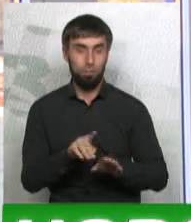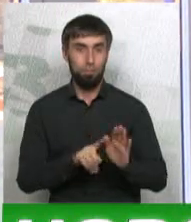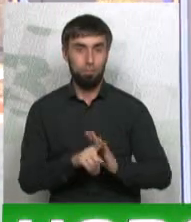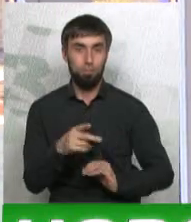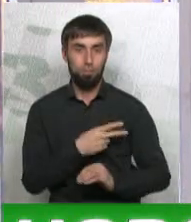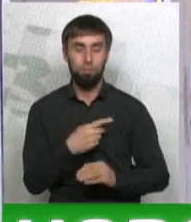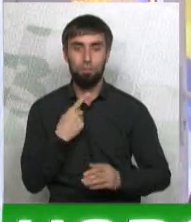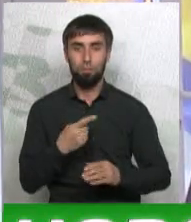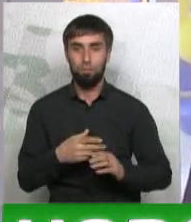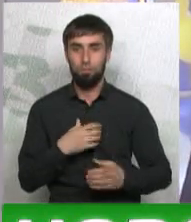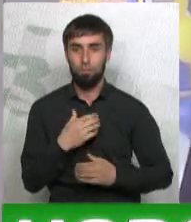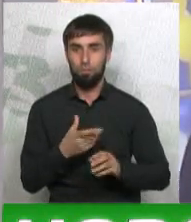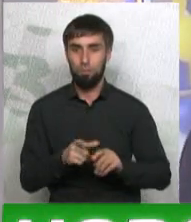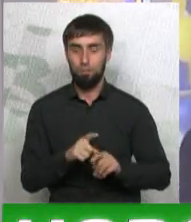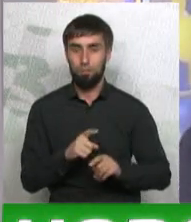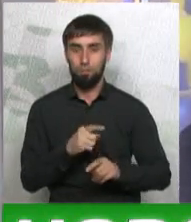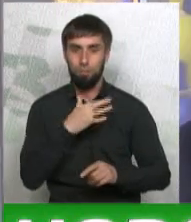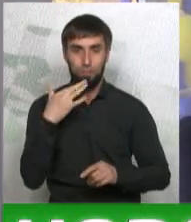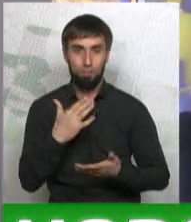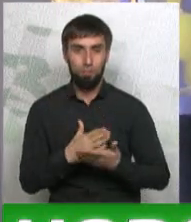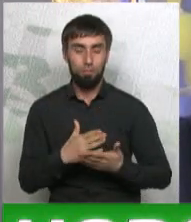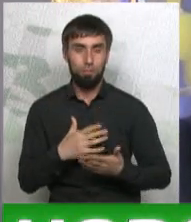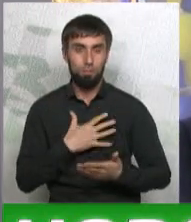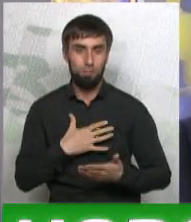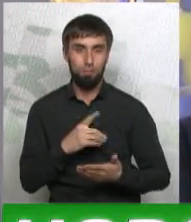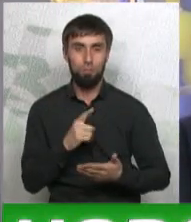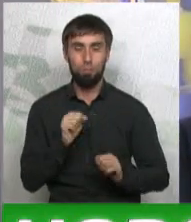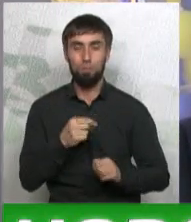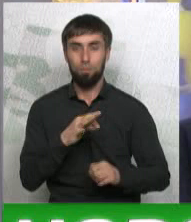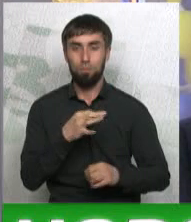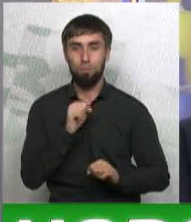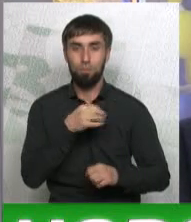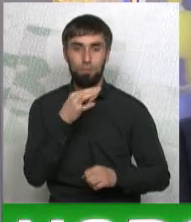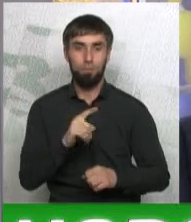возможностей. Просто можно сказать, что